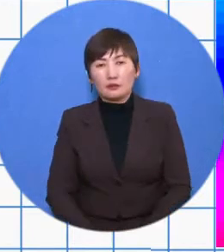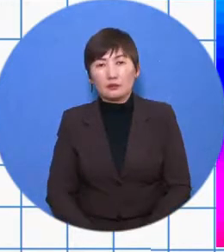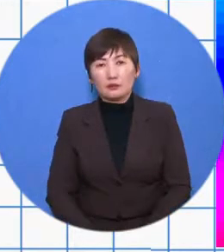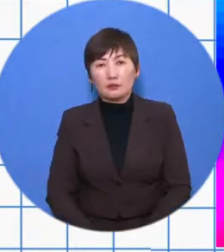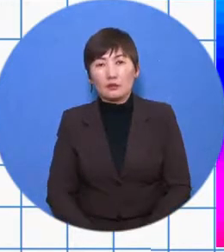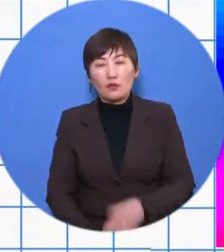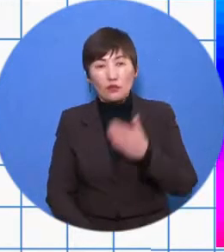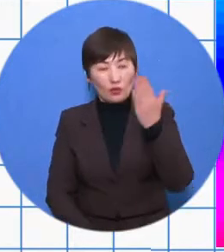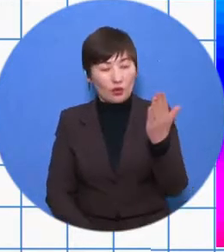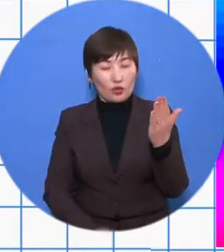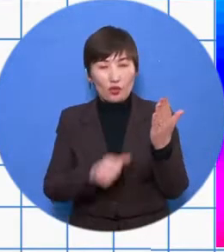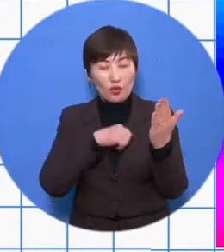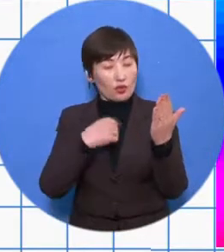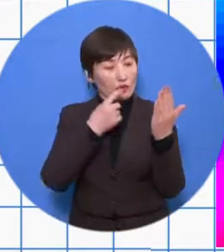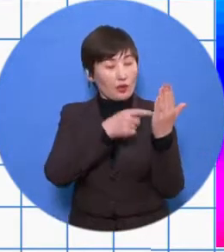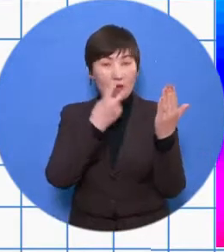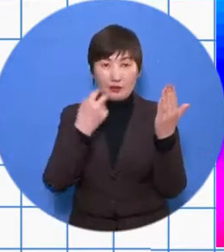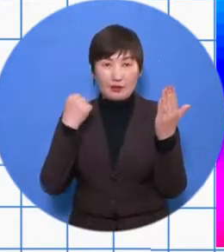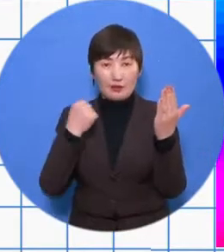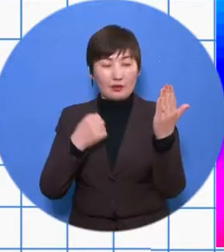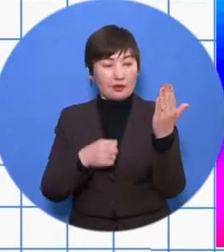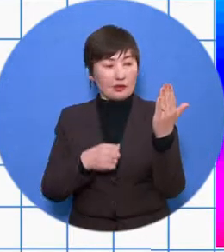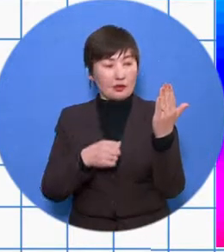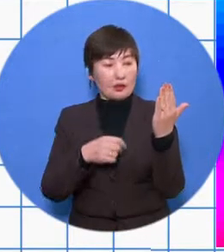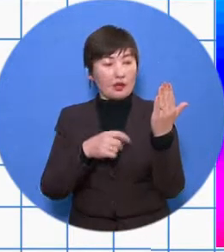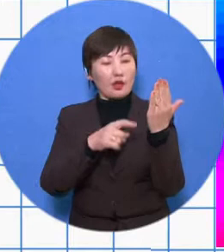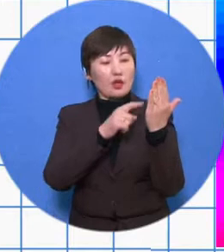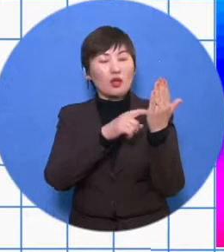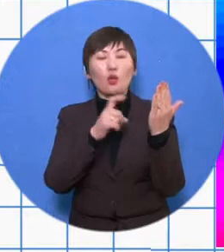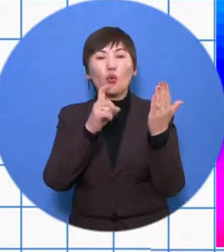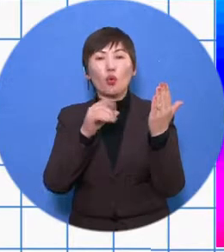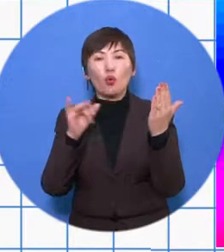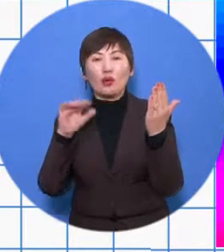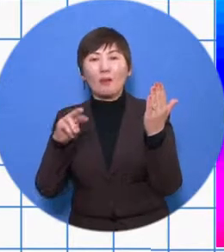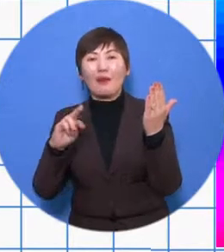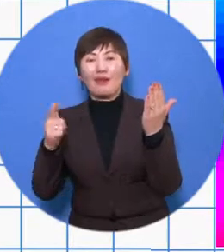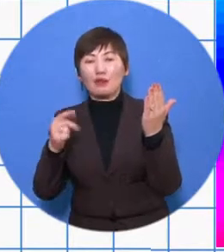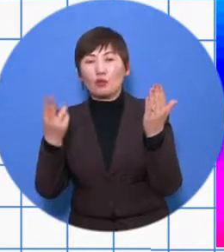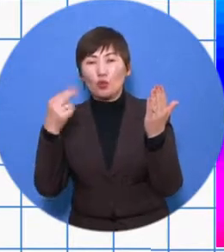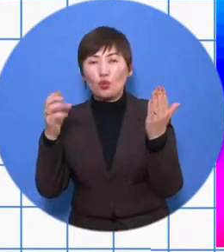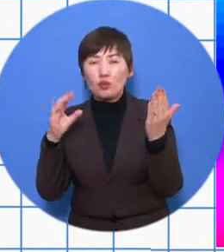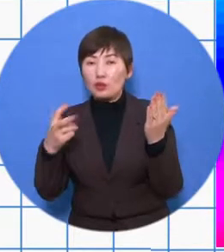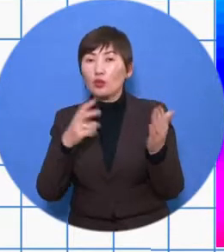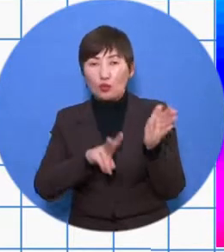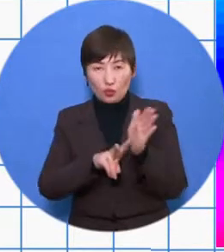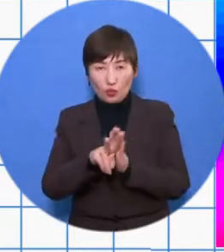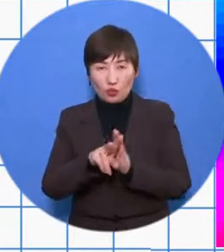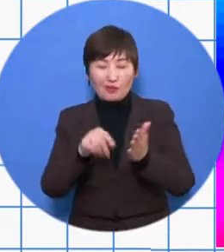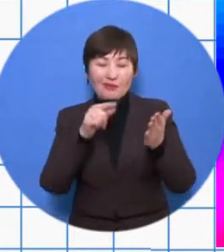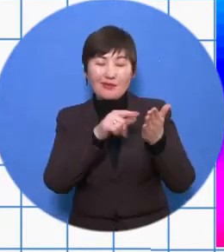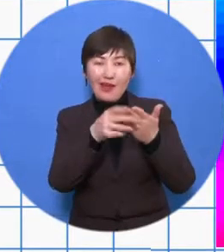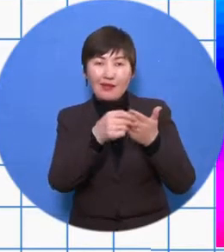За толинд бид өөрсдөө харж чаддаг. За түүнд бидний хуурмаг дүрс үүсдэх юм байна. Тэгвэл цаасан дээр туссан гэрлийн цэцэрэг